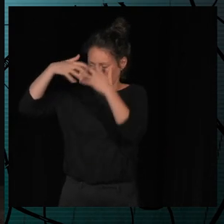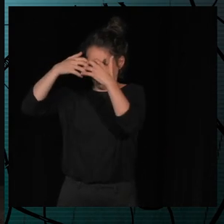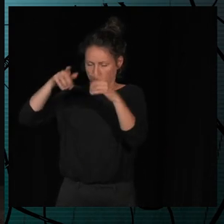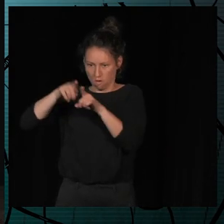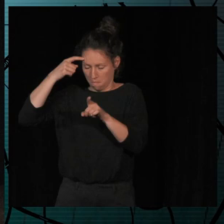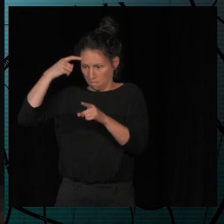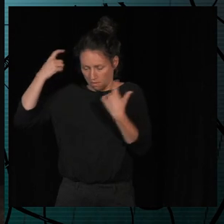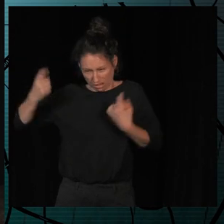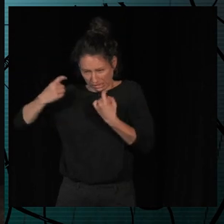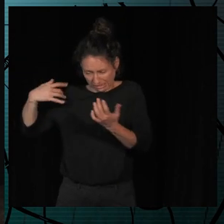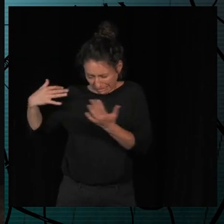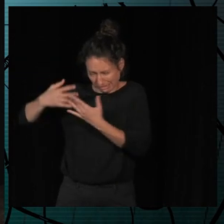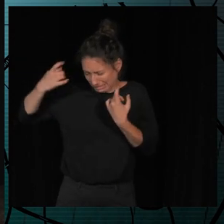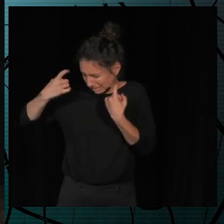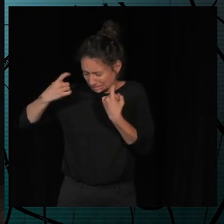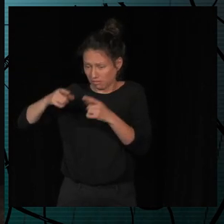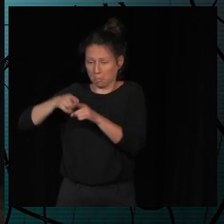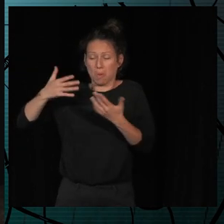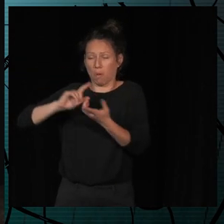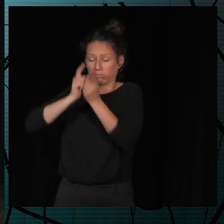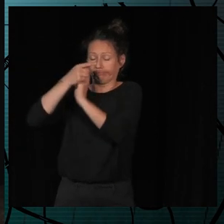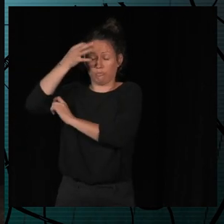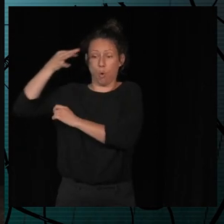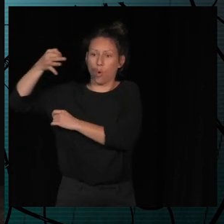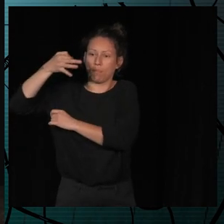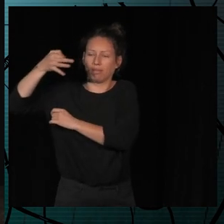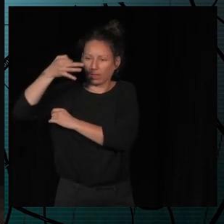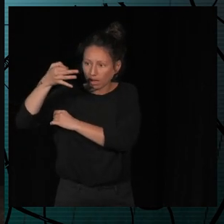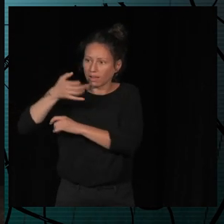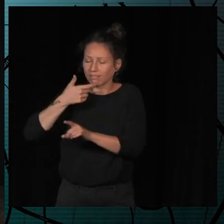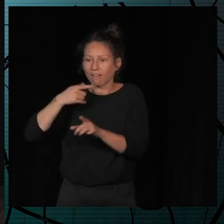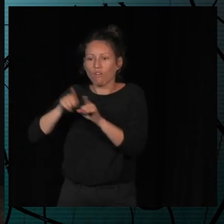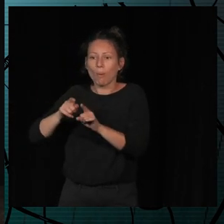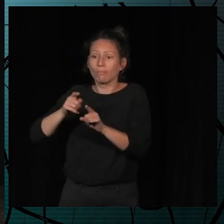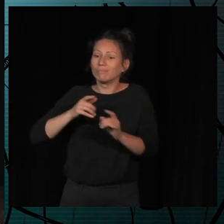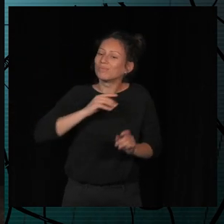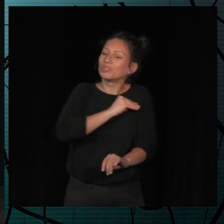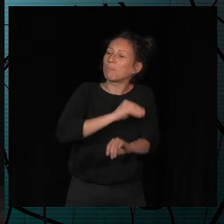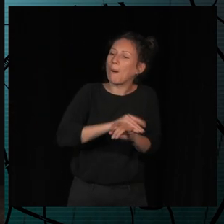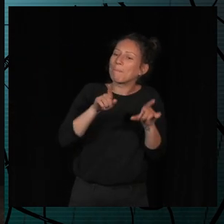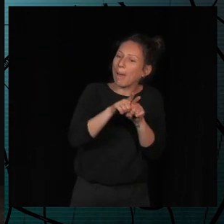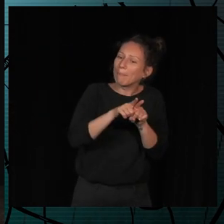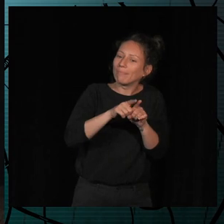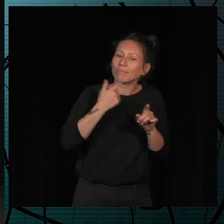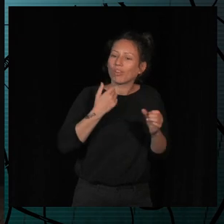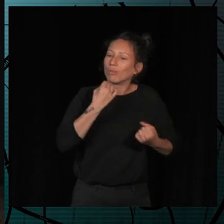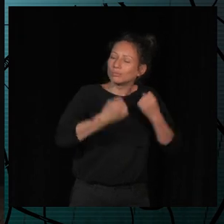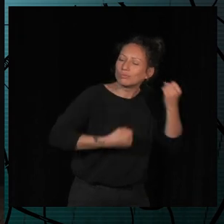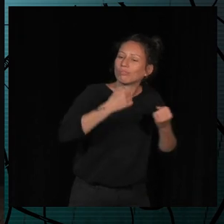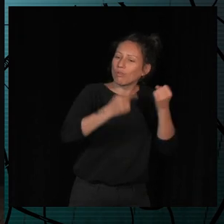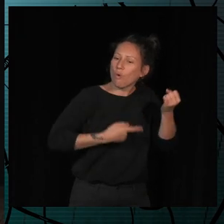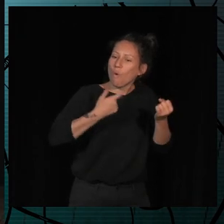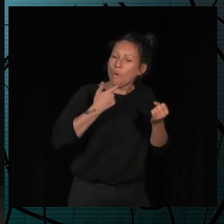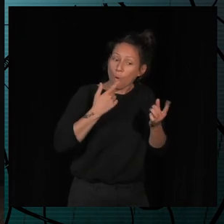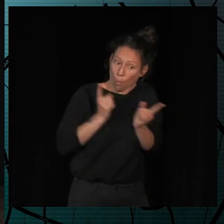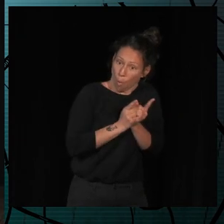fatiguant en terme de concentration aussi puis qu'on apprend également c'est l'endurance c'est que c'est facile d'être bon pendant 5 minutes quand on est sur des tournois